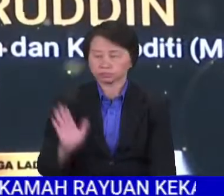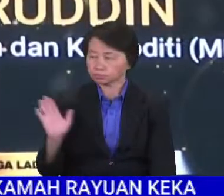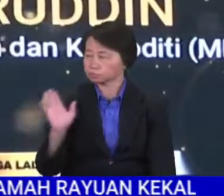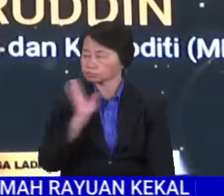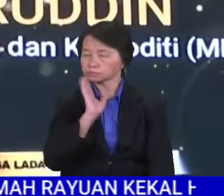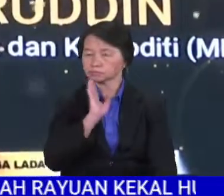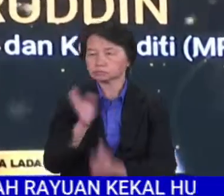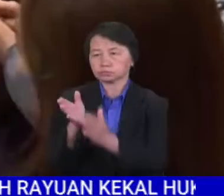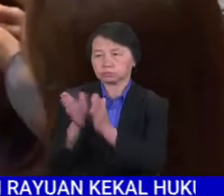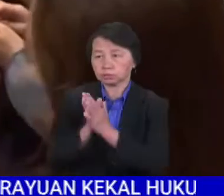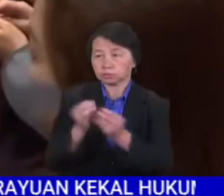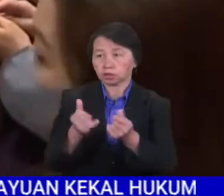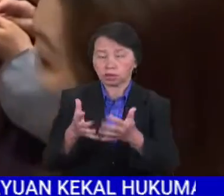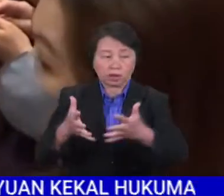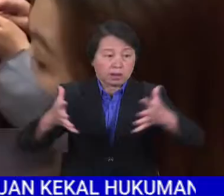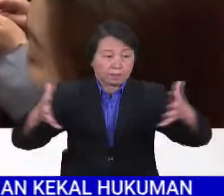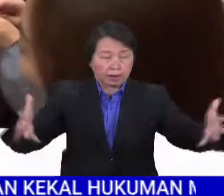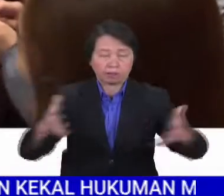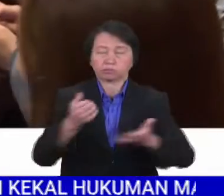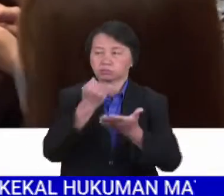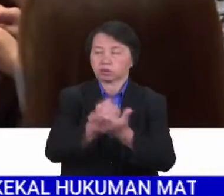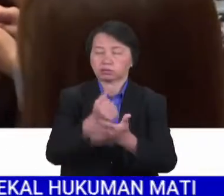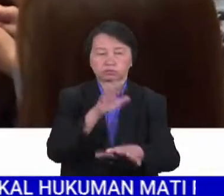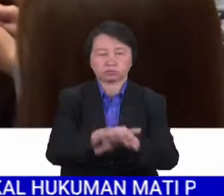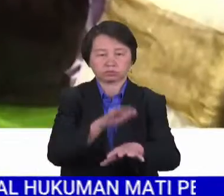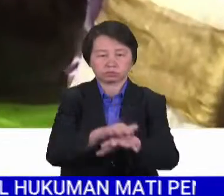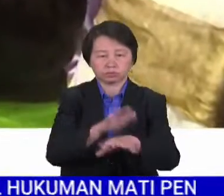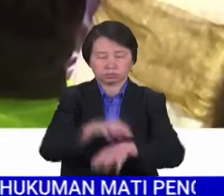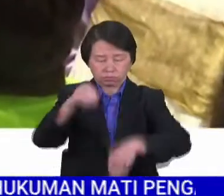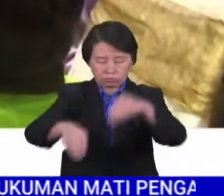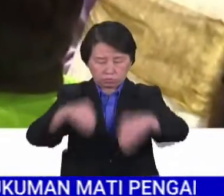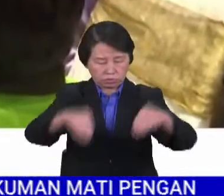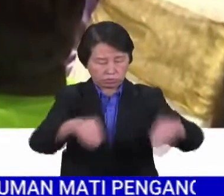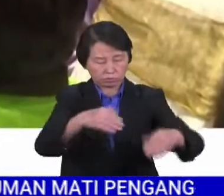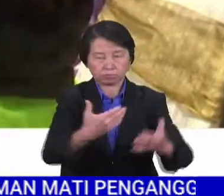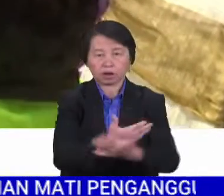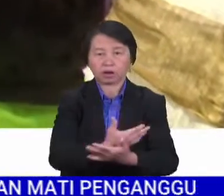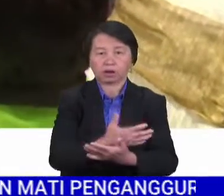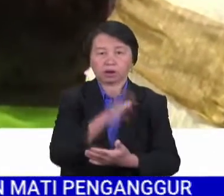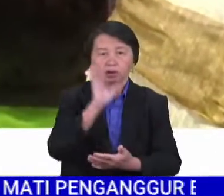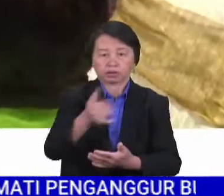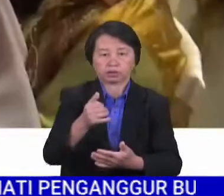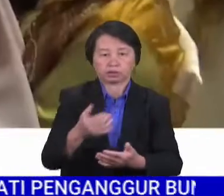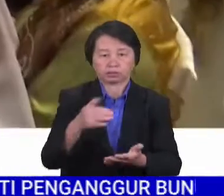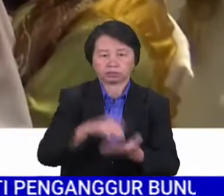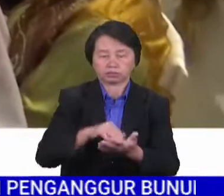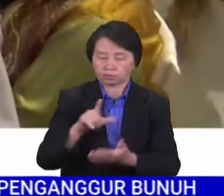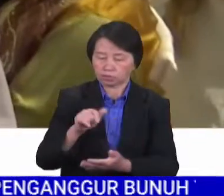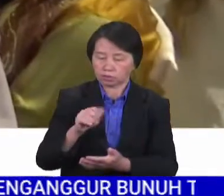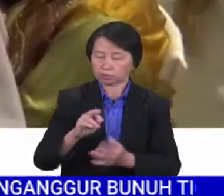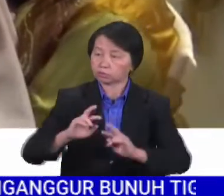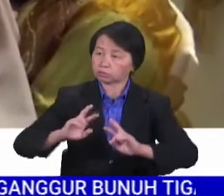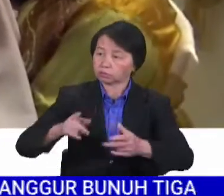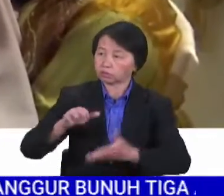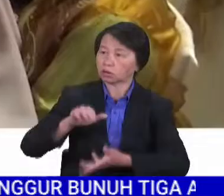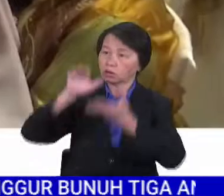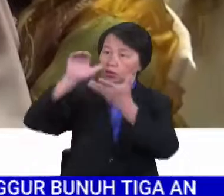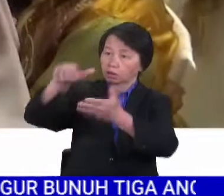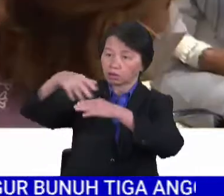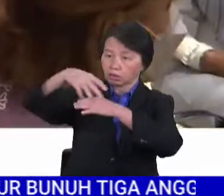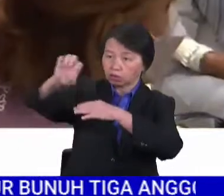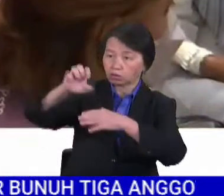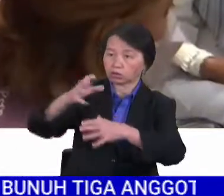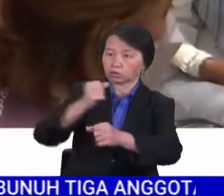beliau permohonan tanah yang lebih luas akan membantu merancangkan usaha penanaman baru serta penanaman smule lada bagi meningkatkan bakalan